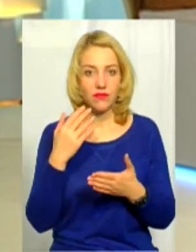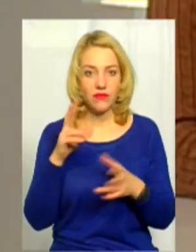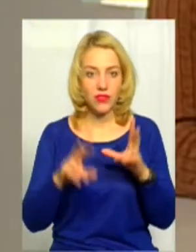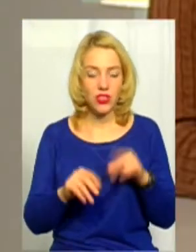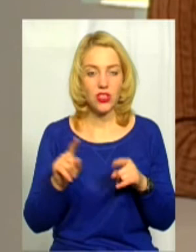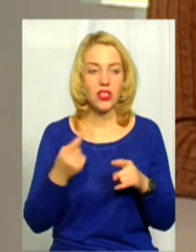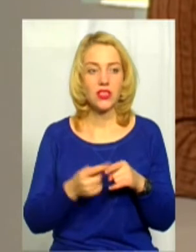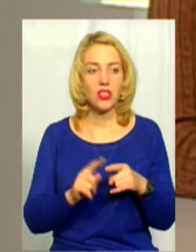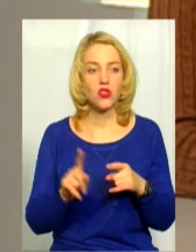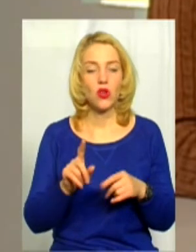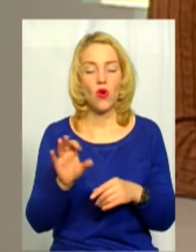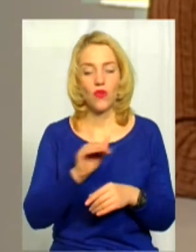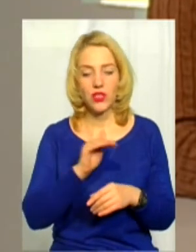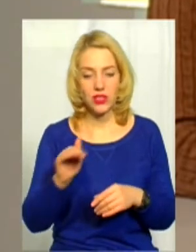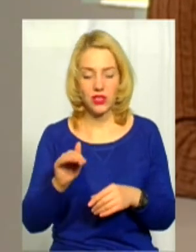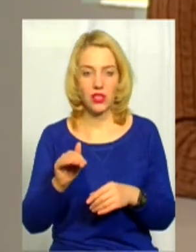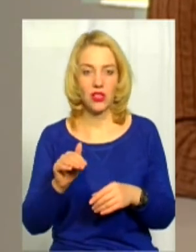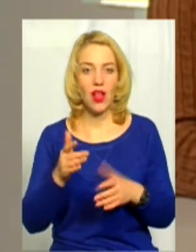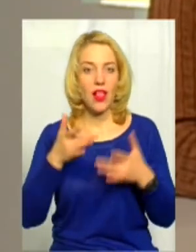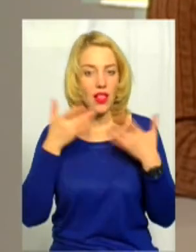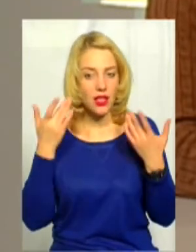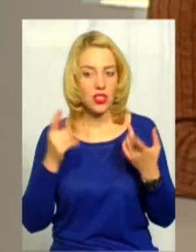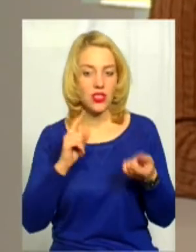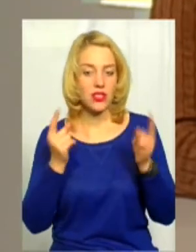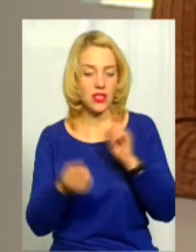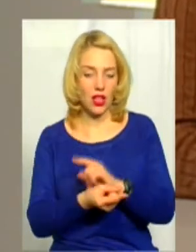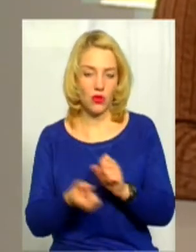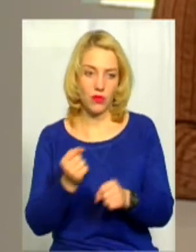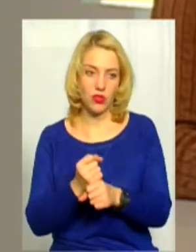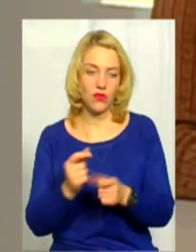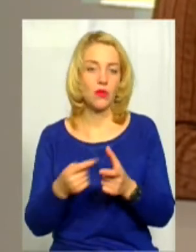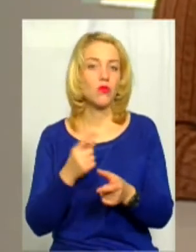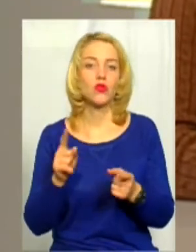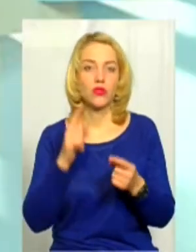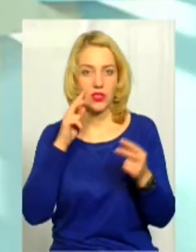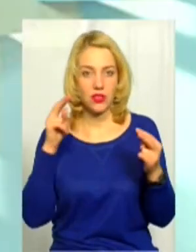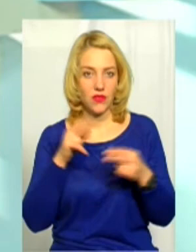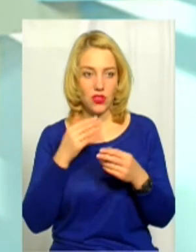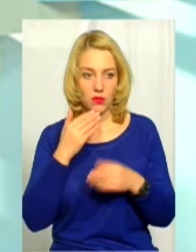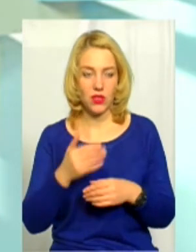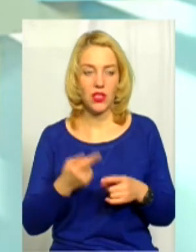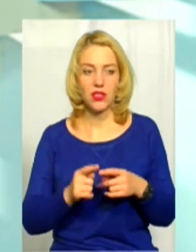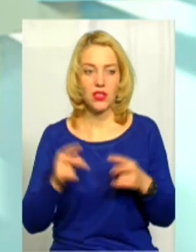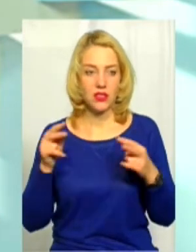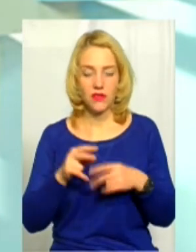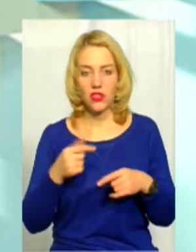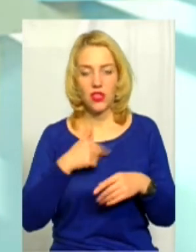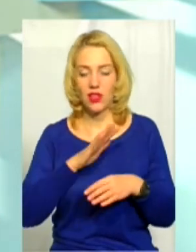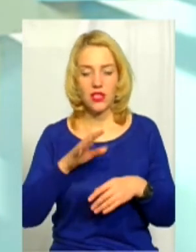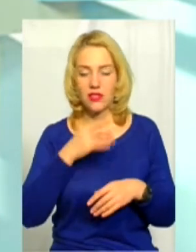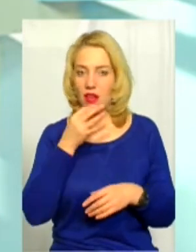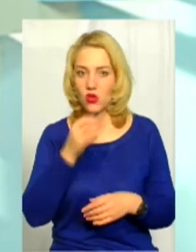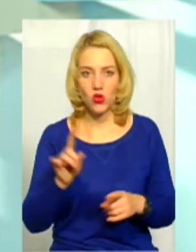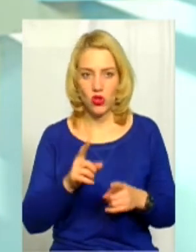швейникам стало офіційно працювати легше, чи про що це свідчить? Ні, це свідчить, я не скажу, що стало